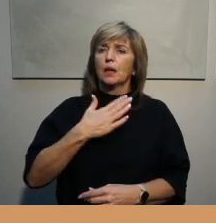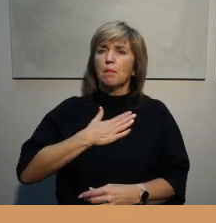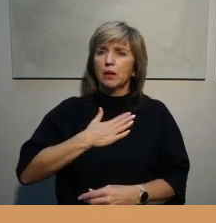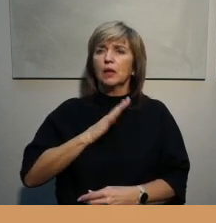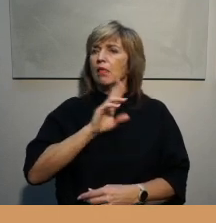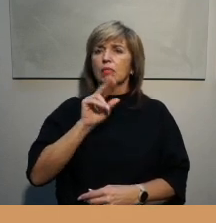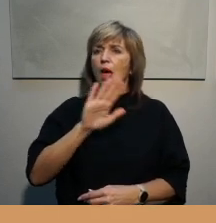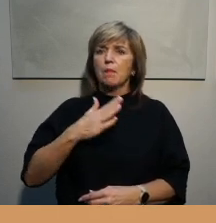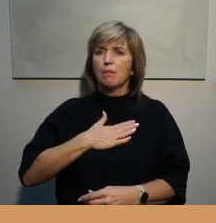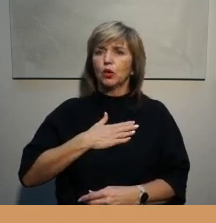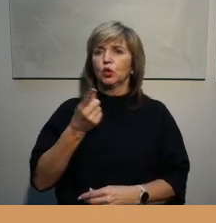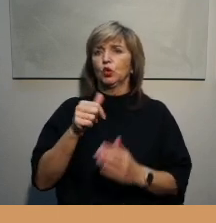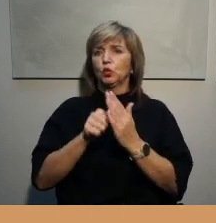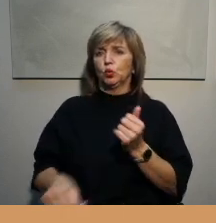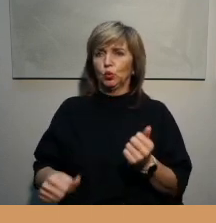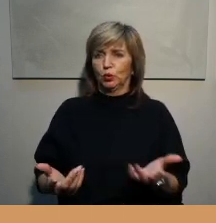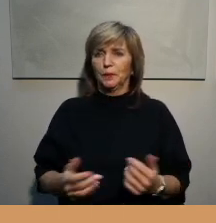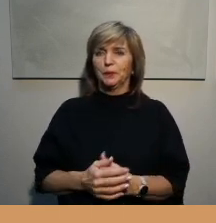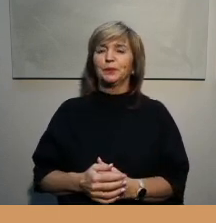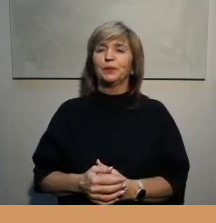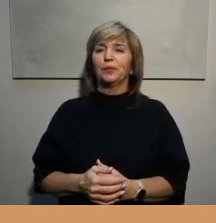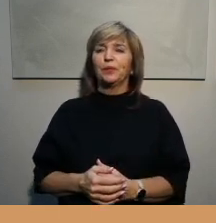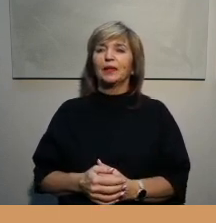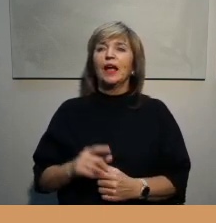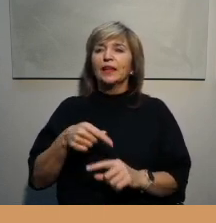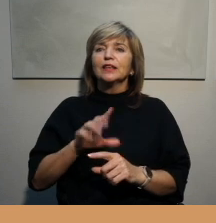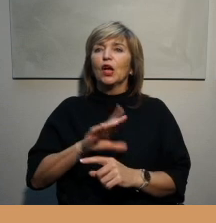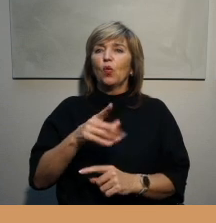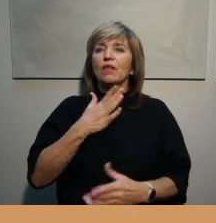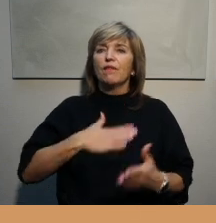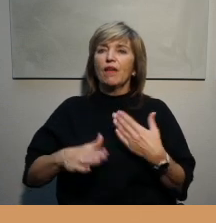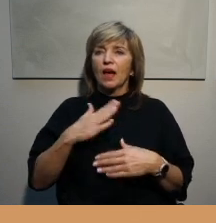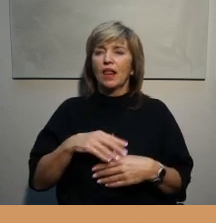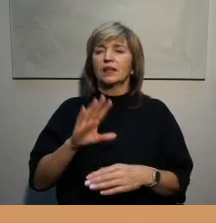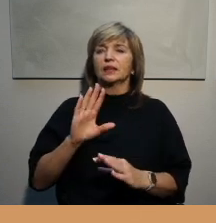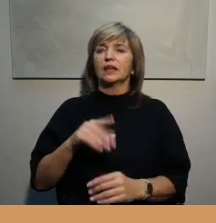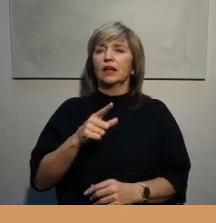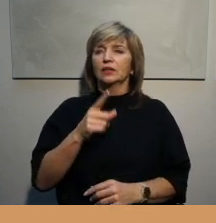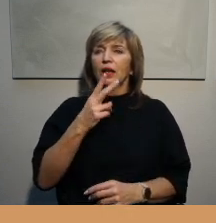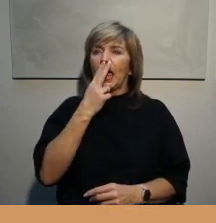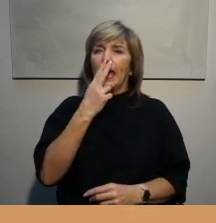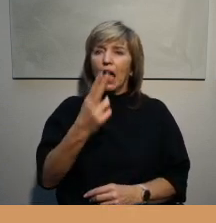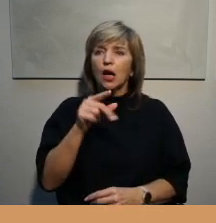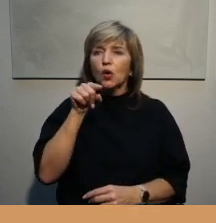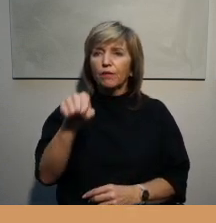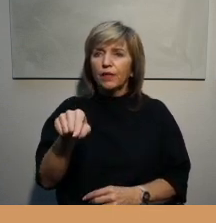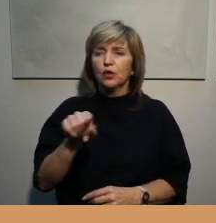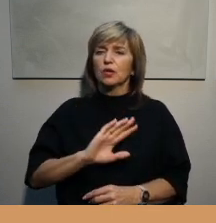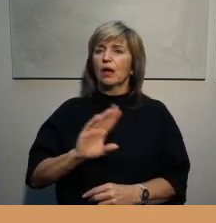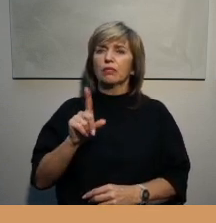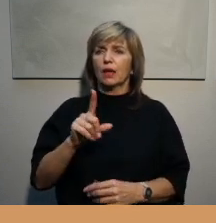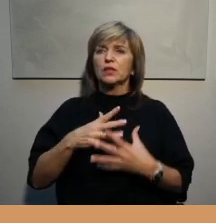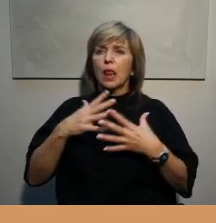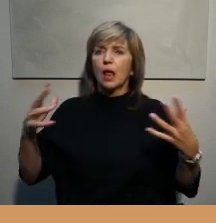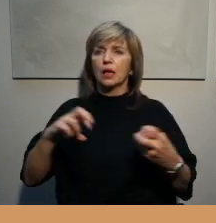ne manus sūdus. Un tas ir tas, ko viņi vēlas, lai ierauga viņus, nevis tās